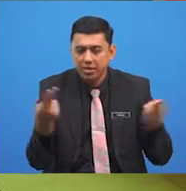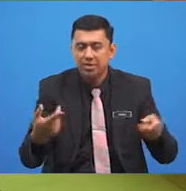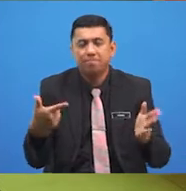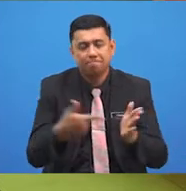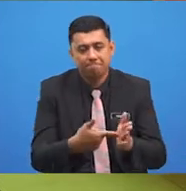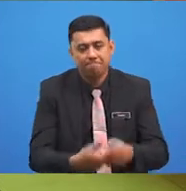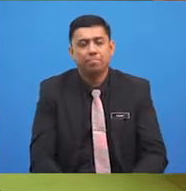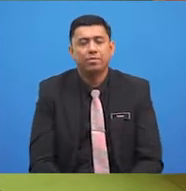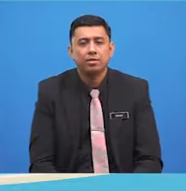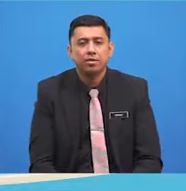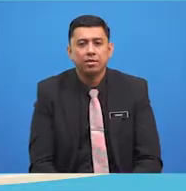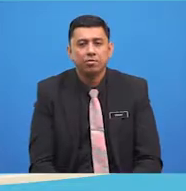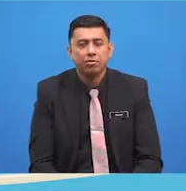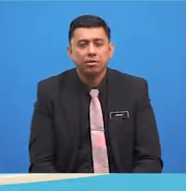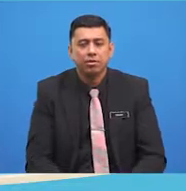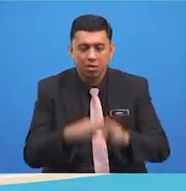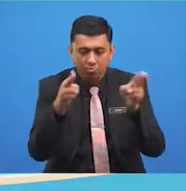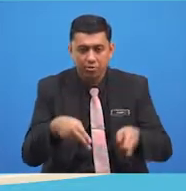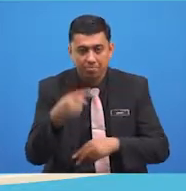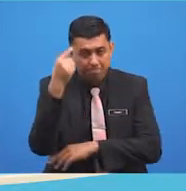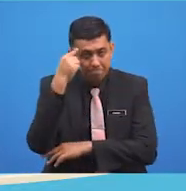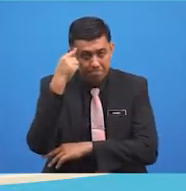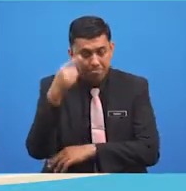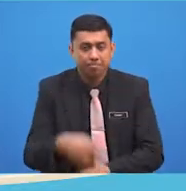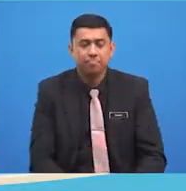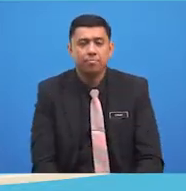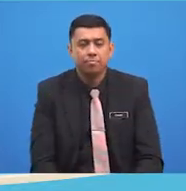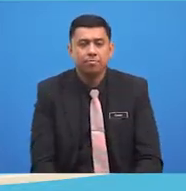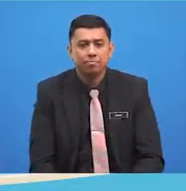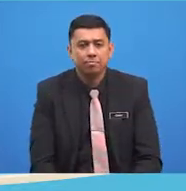akan teruskan dengan sesi uji minda.